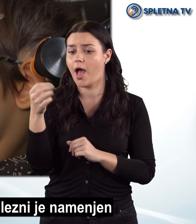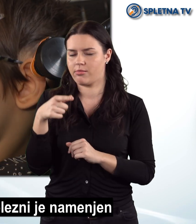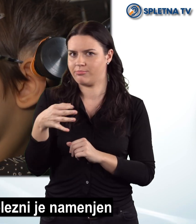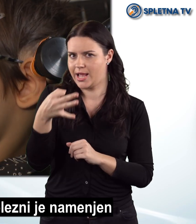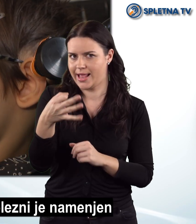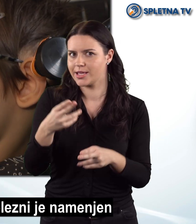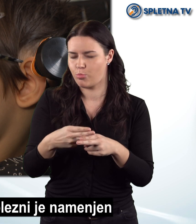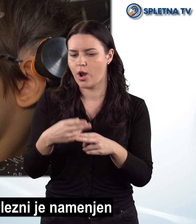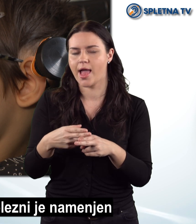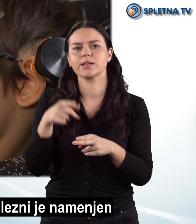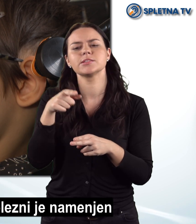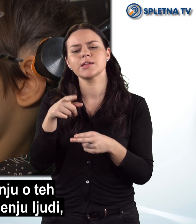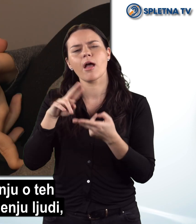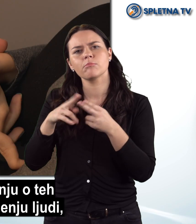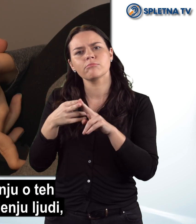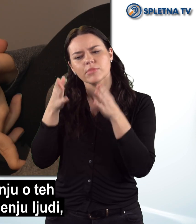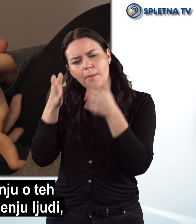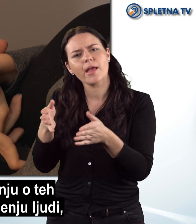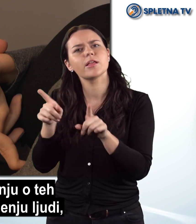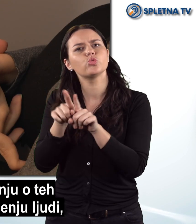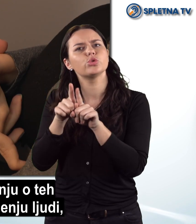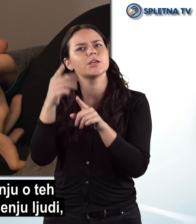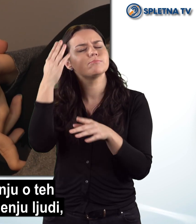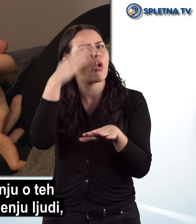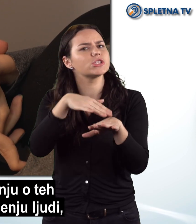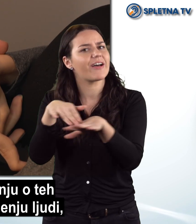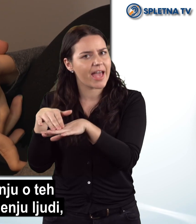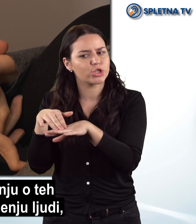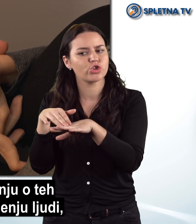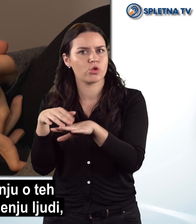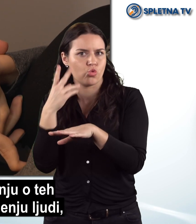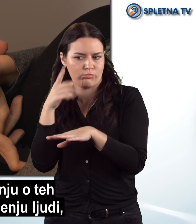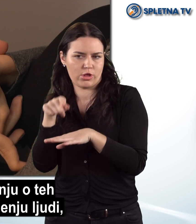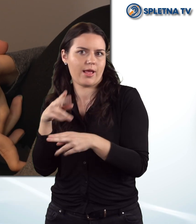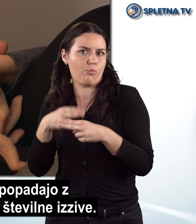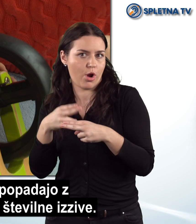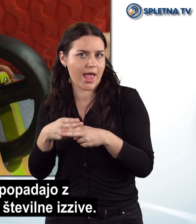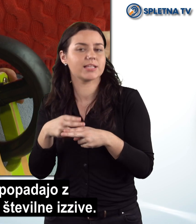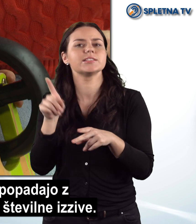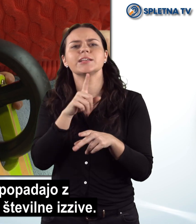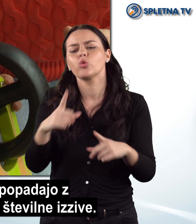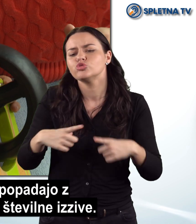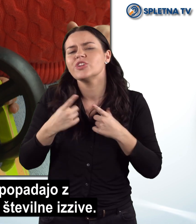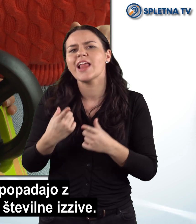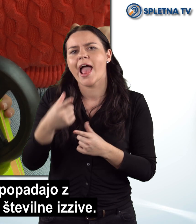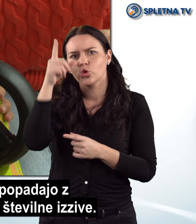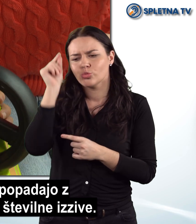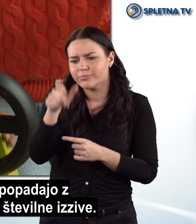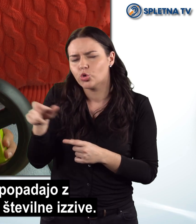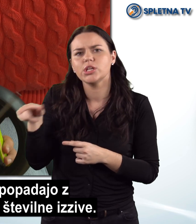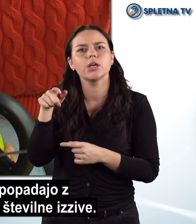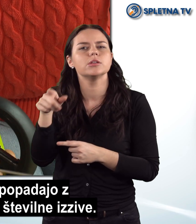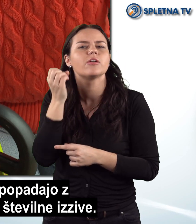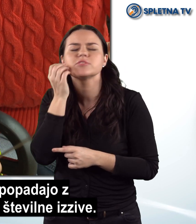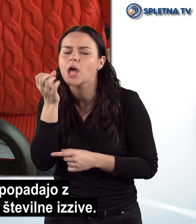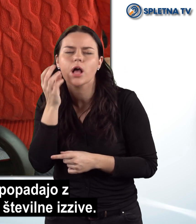Svetovni dan redkih bolezni je namenjen tudi ozaveščanju o teh boleznih in življenju ljudi, ki se vsak dan spopadajo z njimi